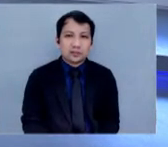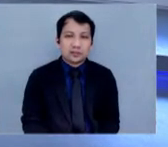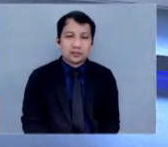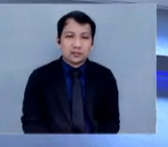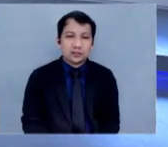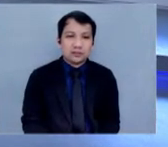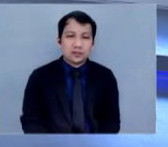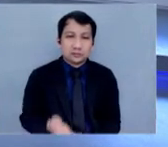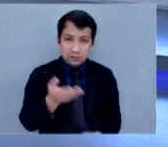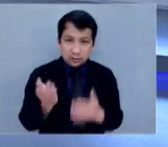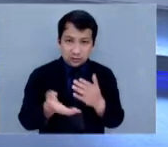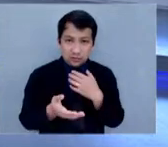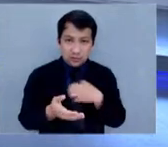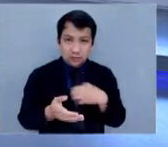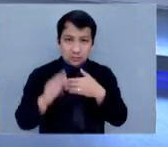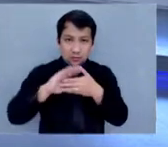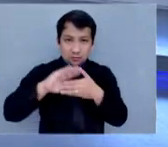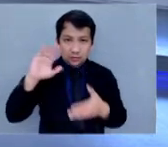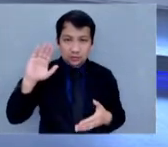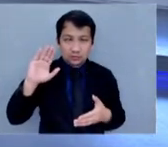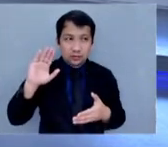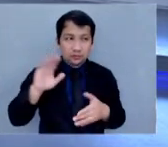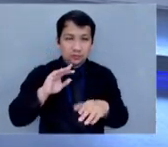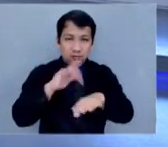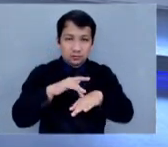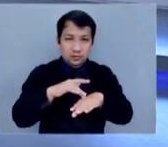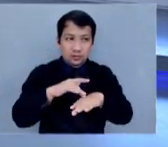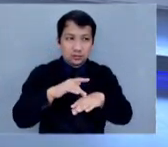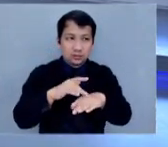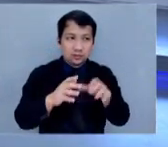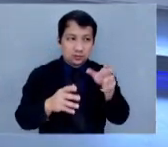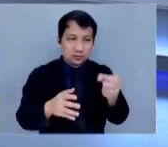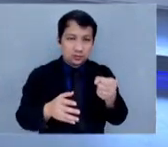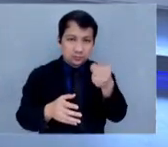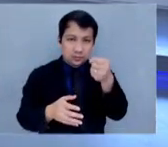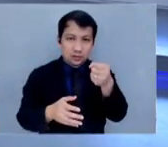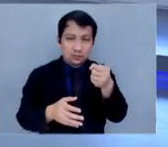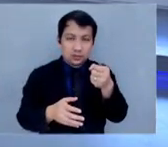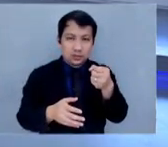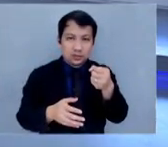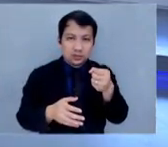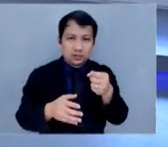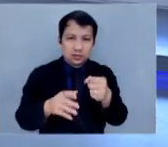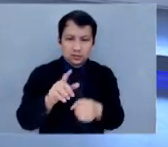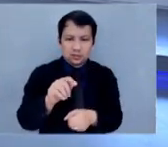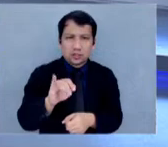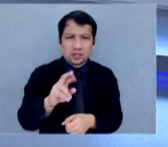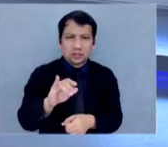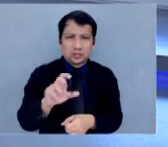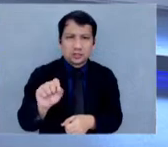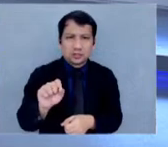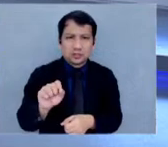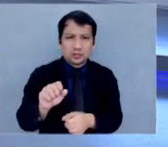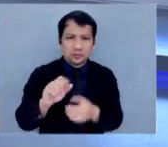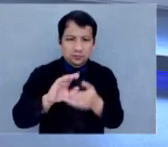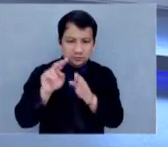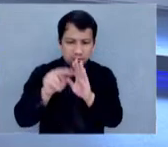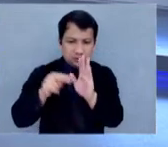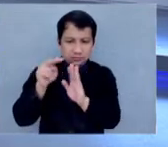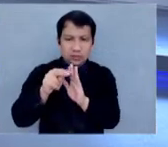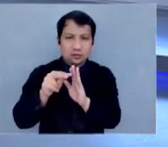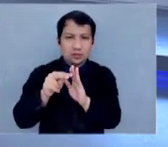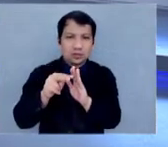Ang mga vlogger na nanggulo at nandakma ng mga tarsier sa isang viral video. Sakop daw kasi ng